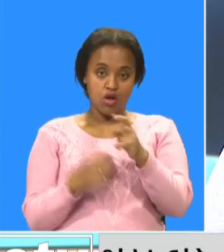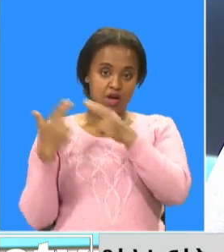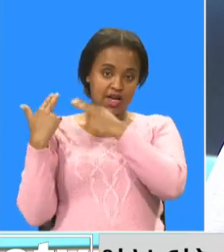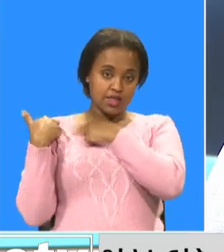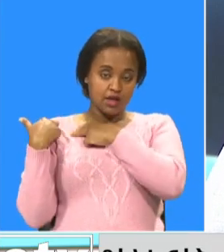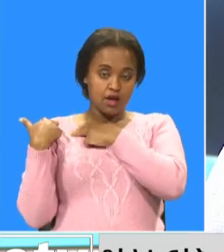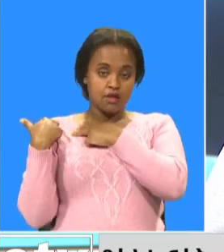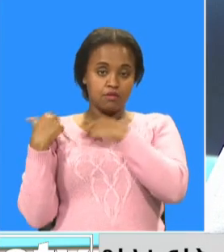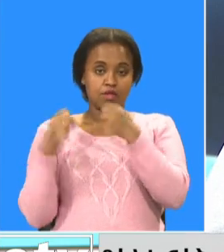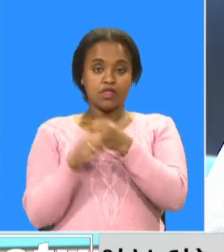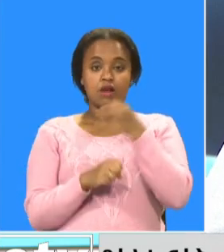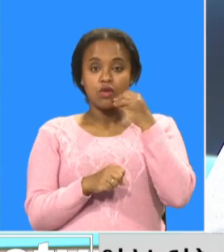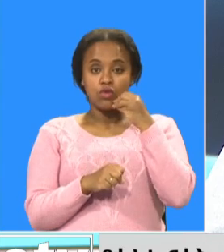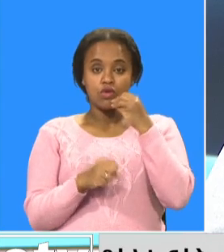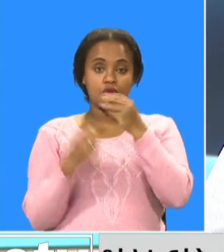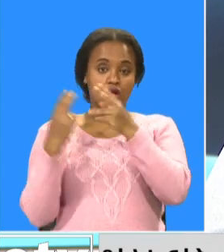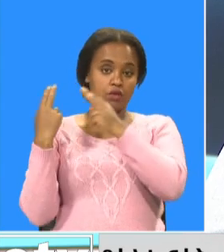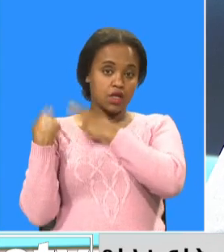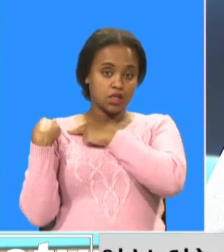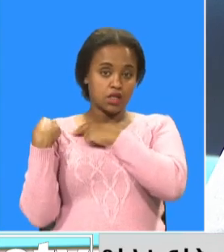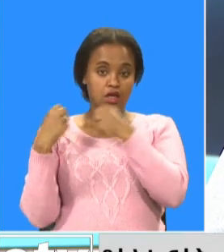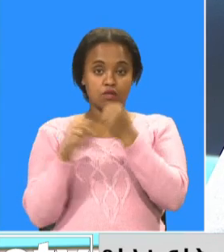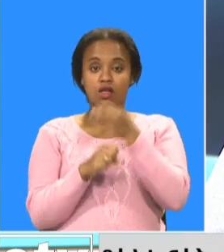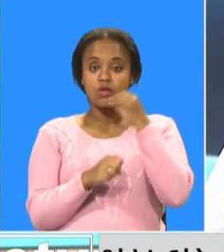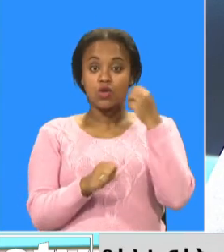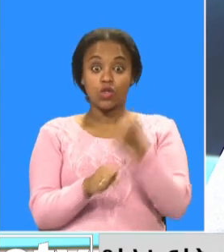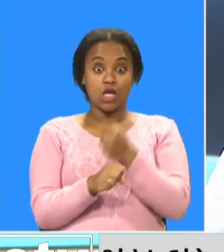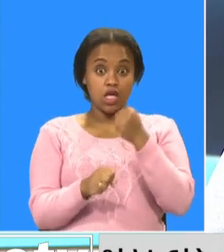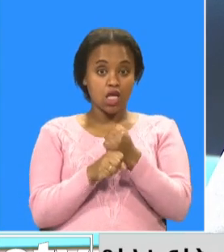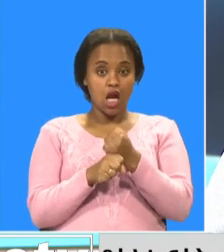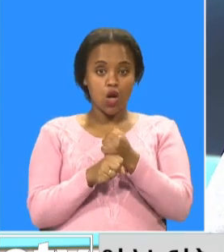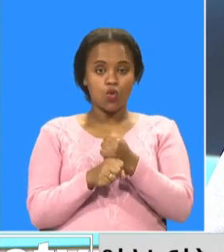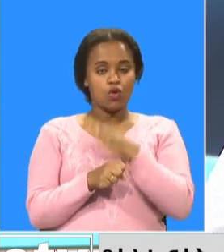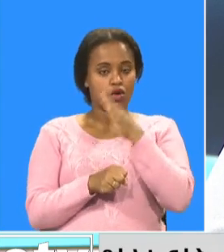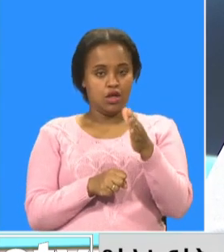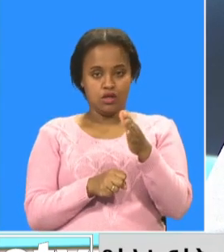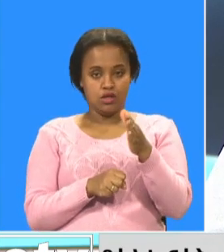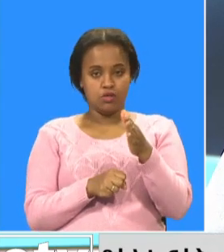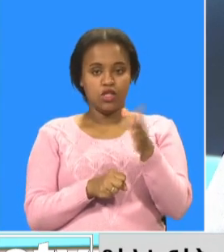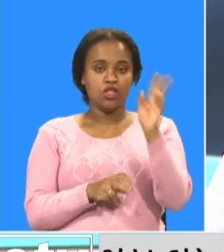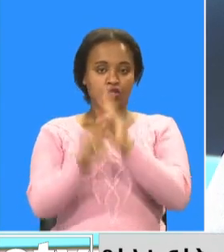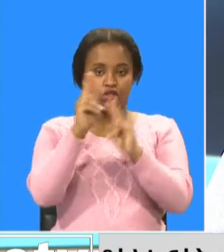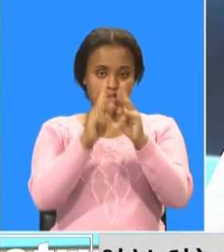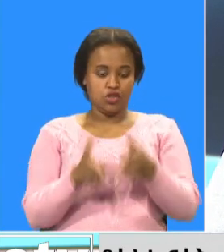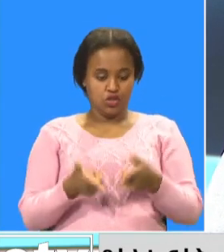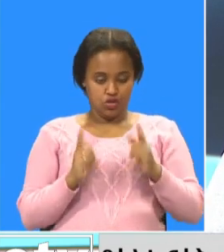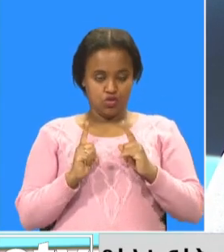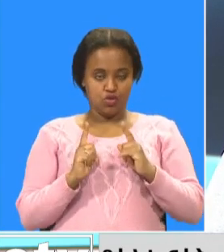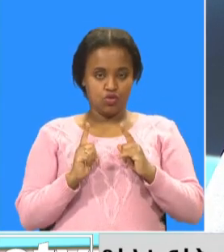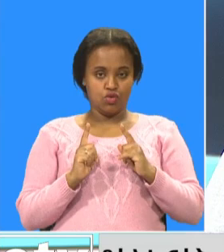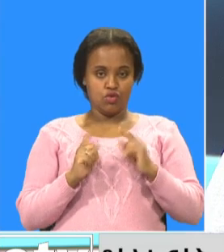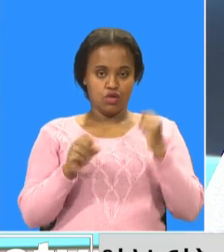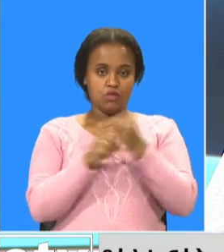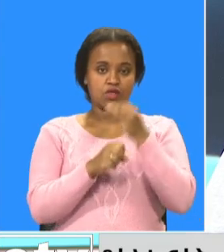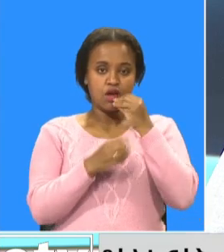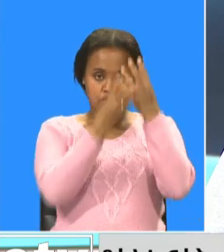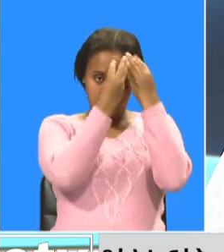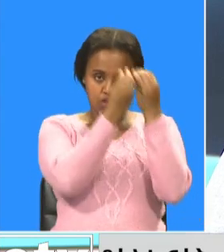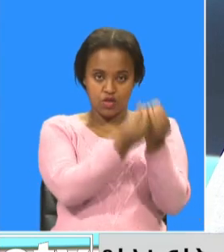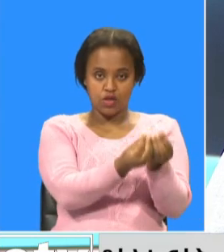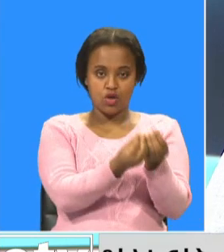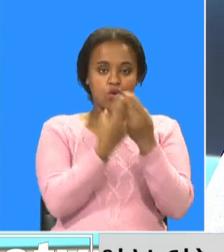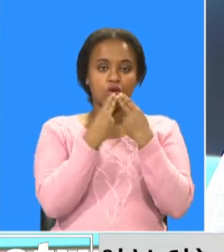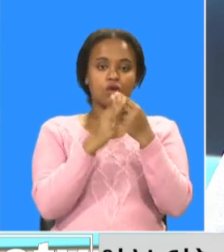መስሪያ ቤቱን ተክቶ የባለስልጣን መስሪያ ቤቱን ስራ ይሰራሉ ሳይሆን ችግር ሲኖር ለባለስልጣን መስሪያ ቤቱ የማሳወቅ